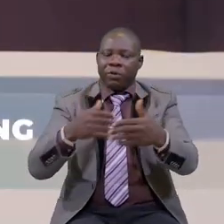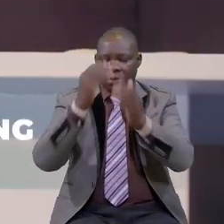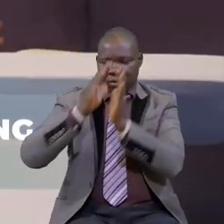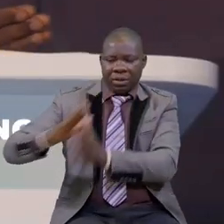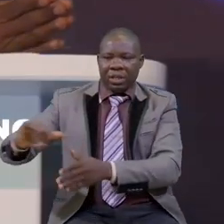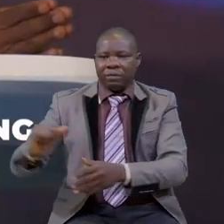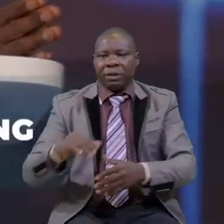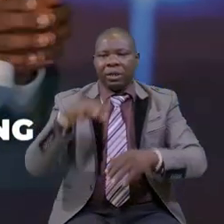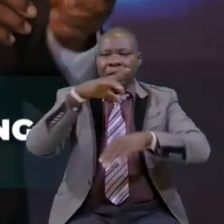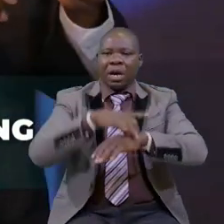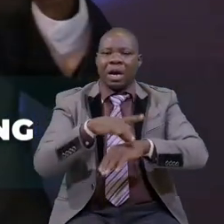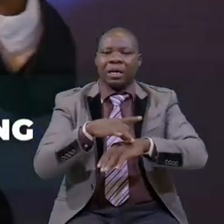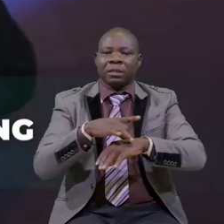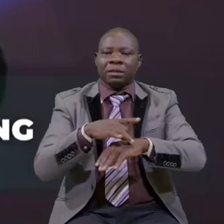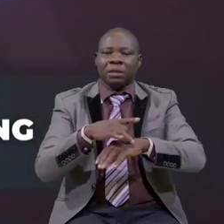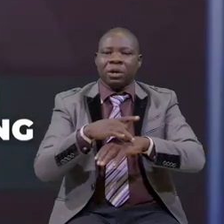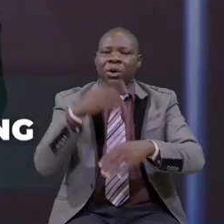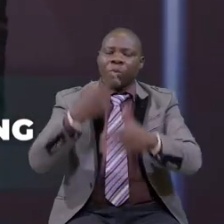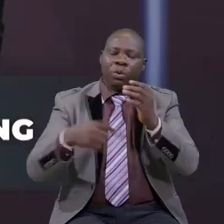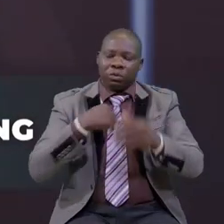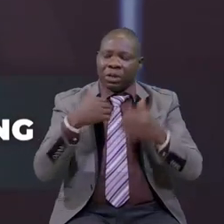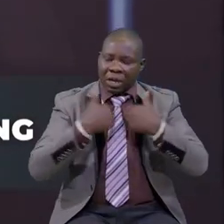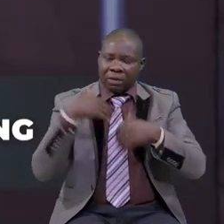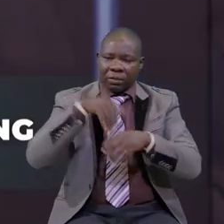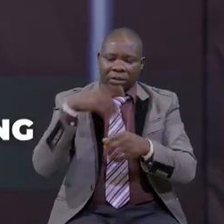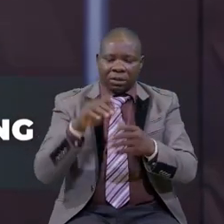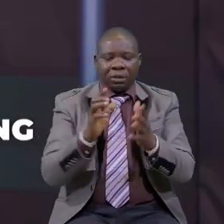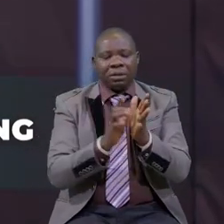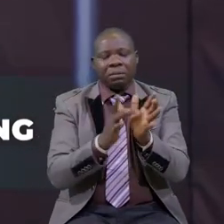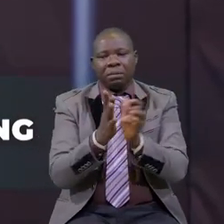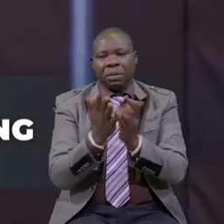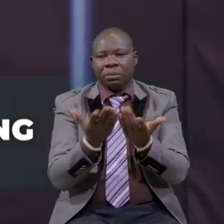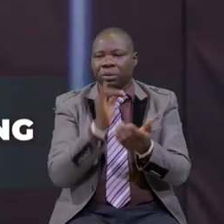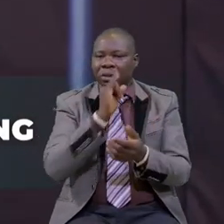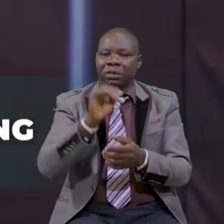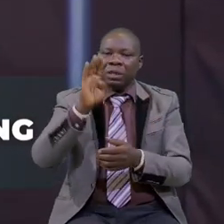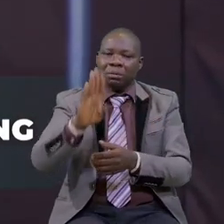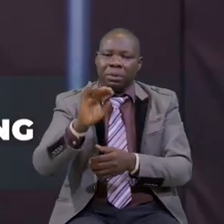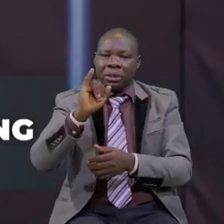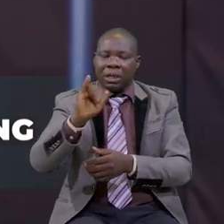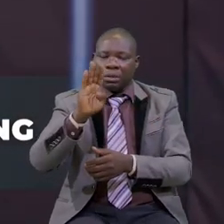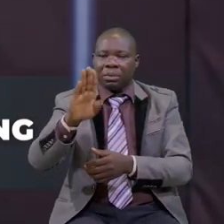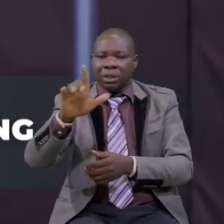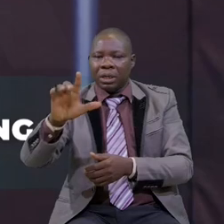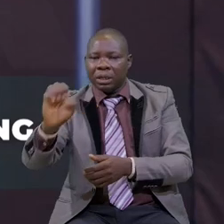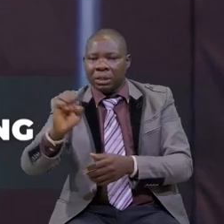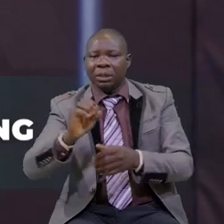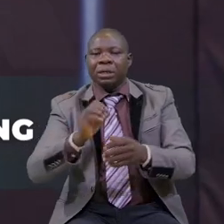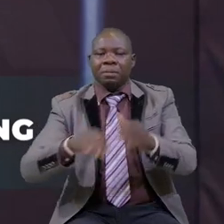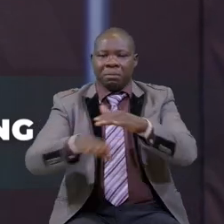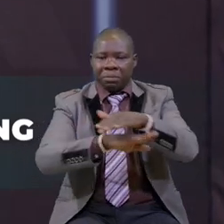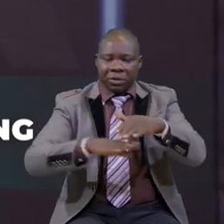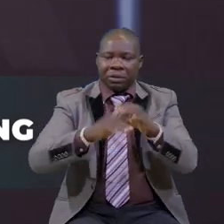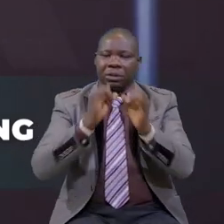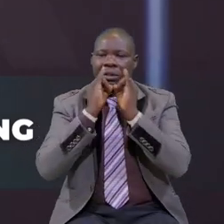regardez la Bible, ce que nous avons dans la Bible, en anglais, le mot Bible c'est Bible, mais en